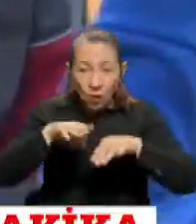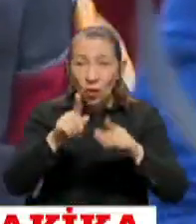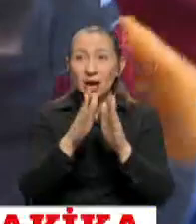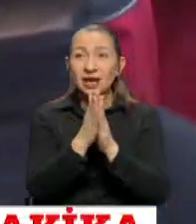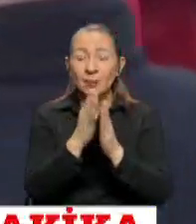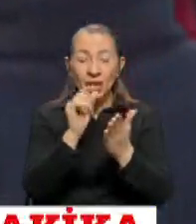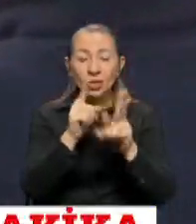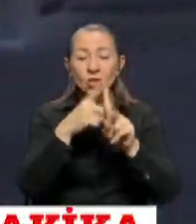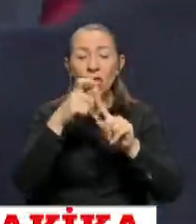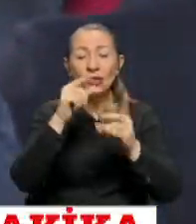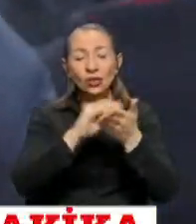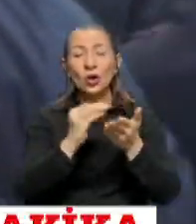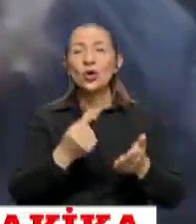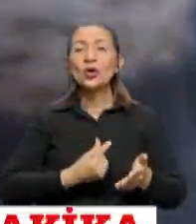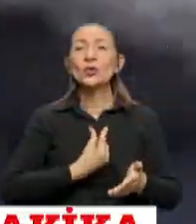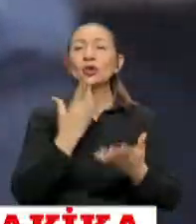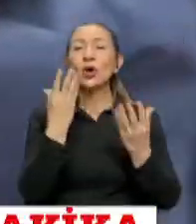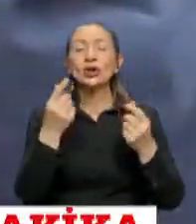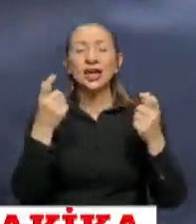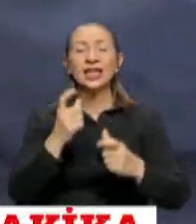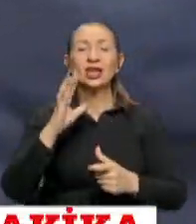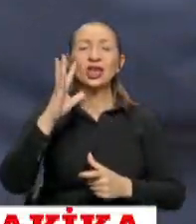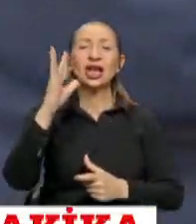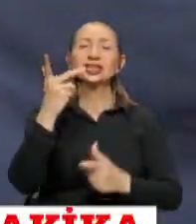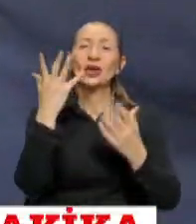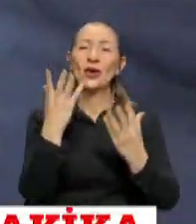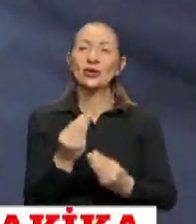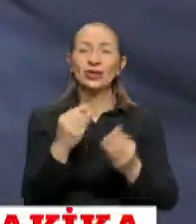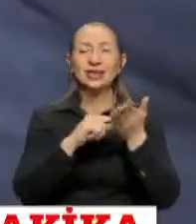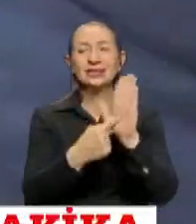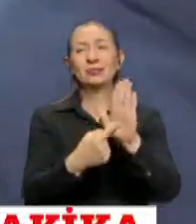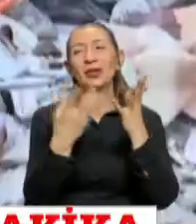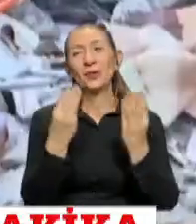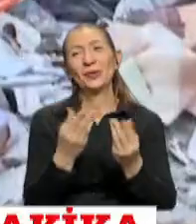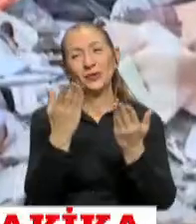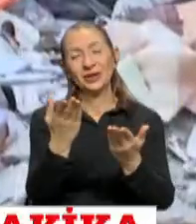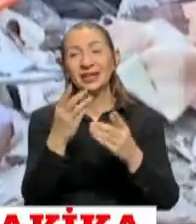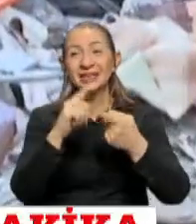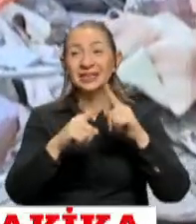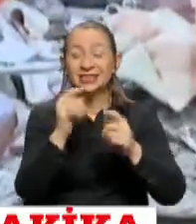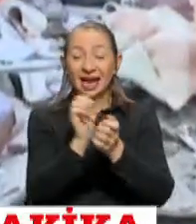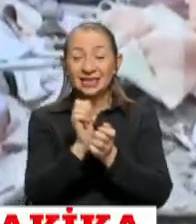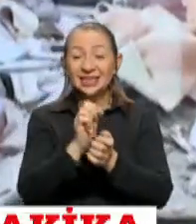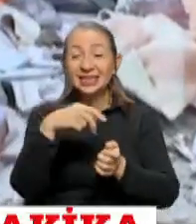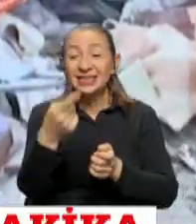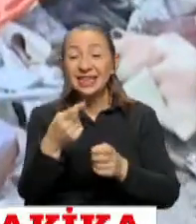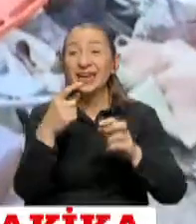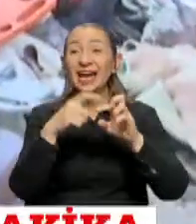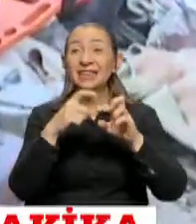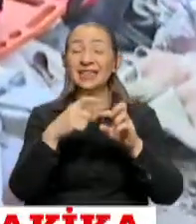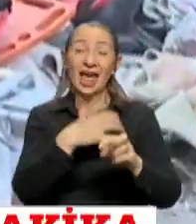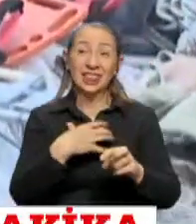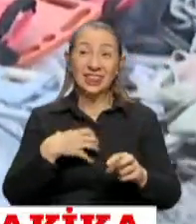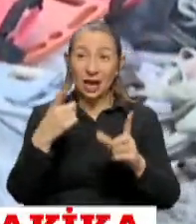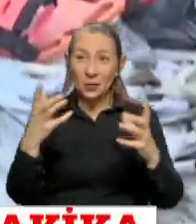kitaba düşülen not gibi umudun olduğu yerde geleceğin olduğunun da kanıtı oldu. Kılınç ailesinin diğer ferdi Raziye Kılınç